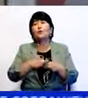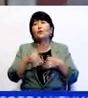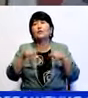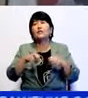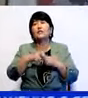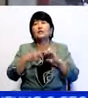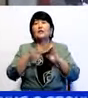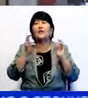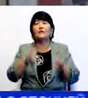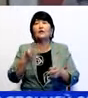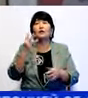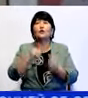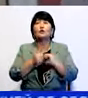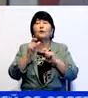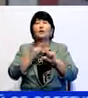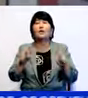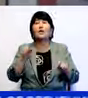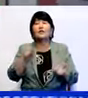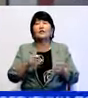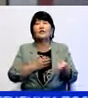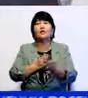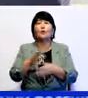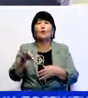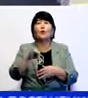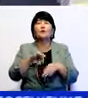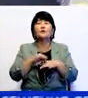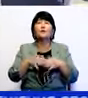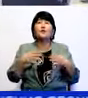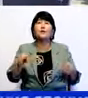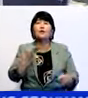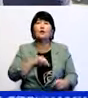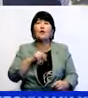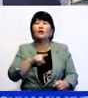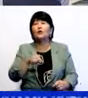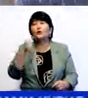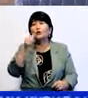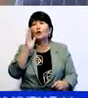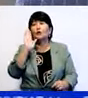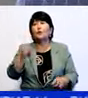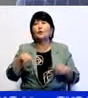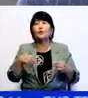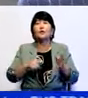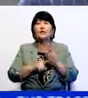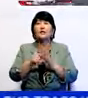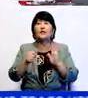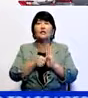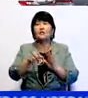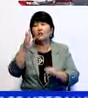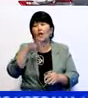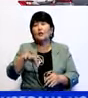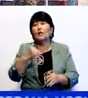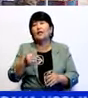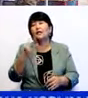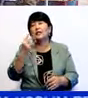проблему аварийных и 3 сменных школ в этом направлении в области ведется большая работа текущем году будет сдана в эксплуатацию 6 государственных и